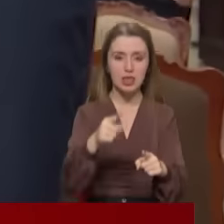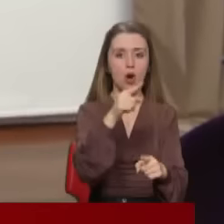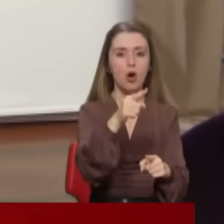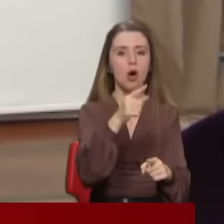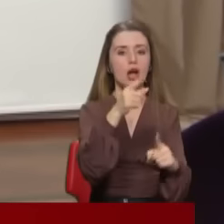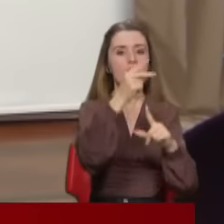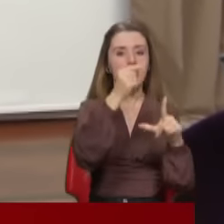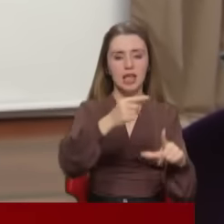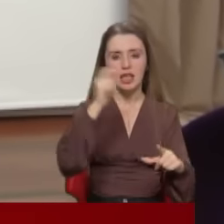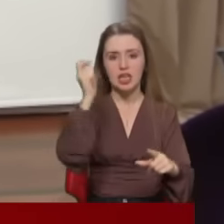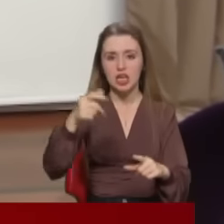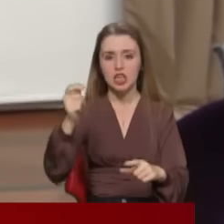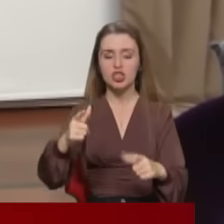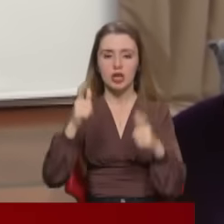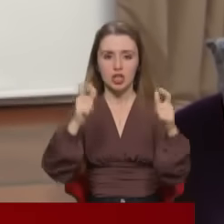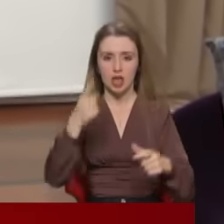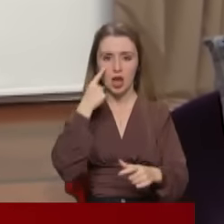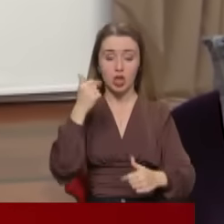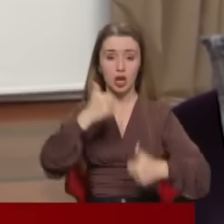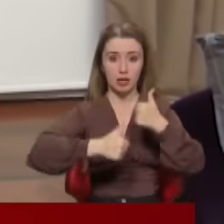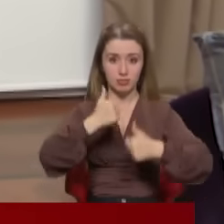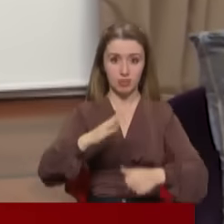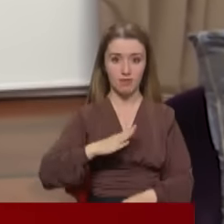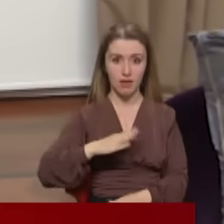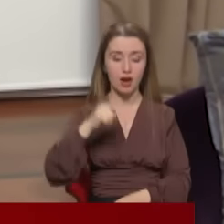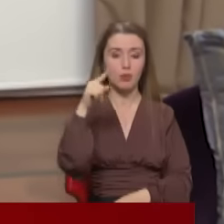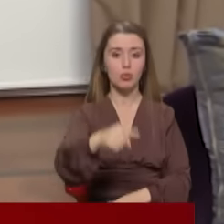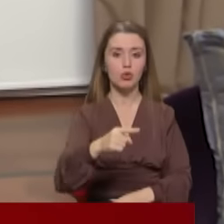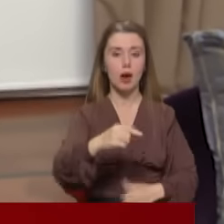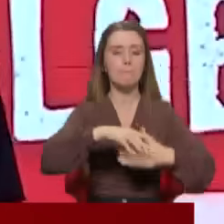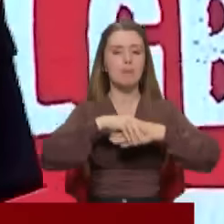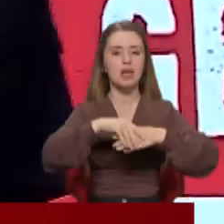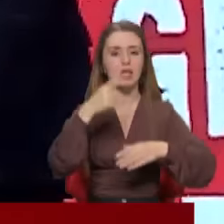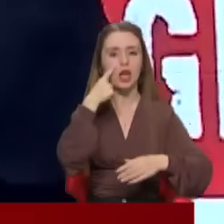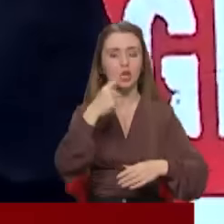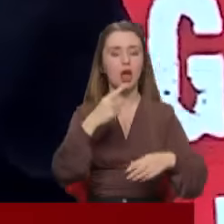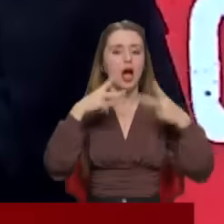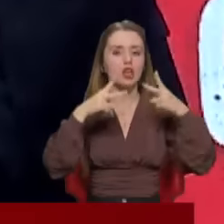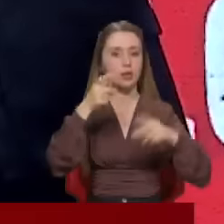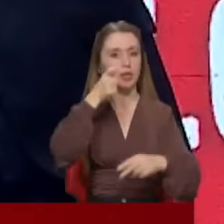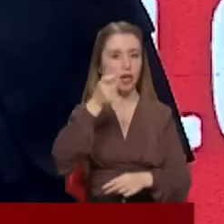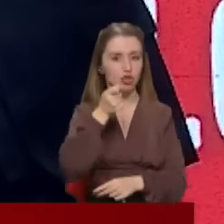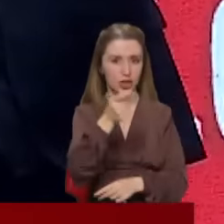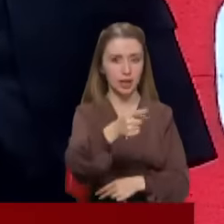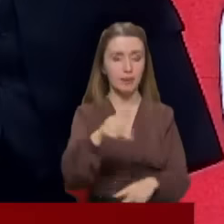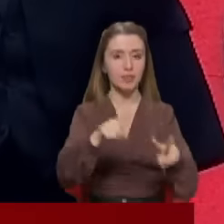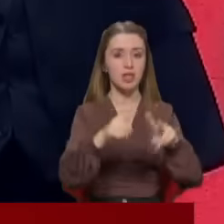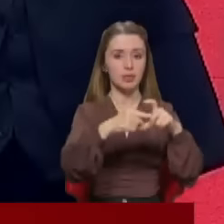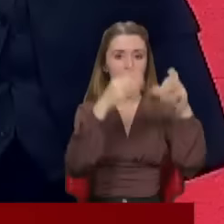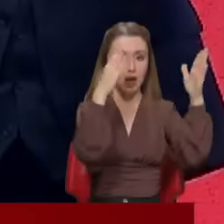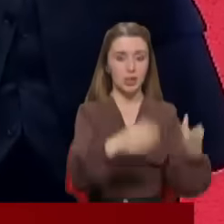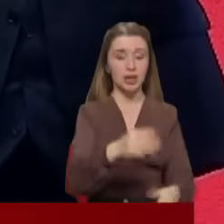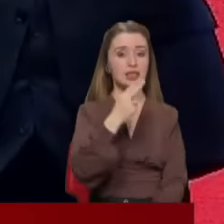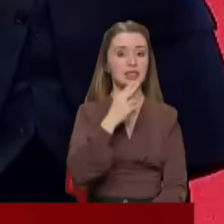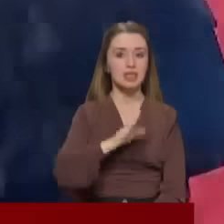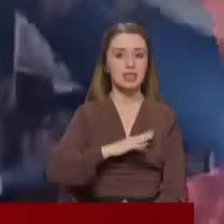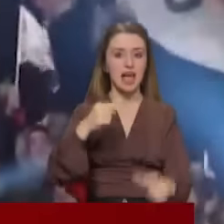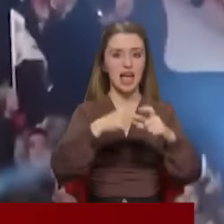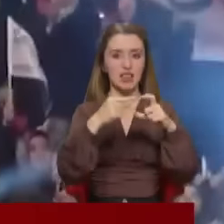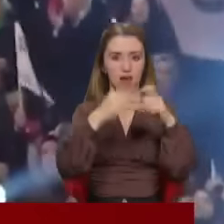ve büyükşehir pazarlığında yaşanan ittifak düğümünde keskin açıklamalarıyla gündemdeydi Altınöz. Necmettin Erbakan'ın kızı